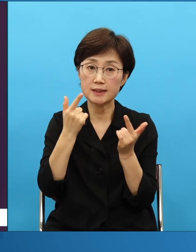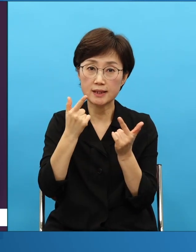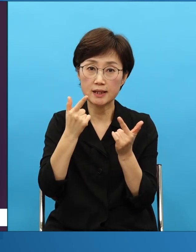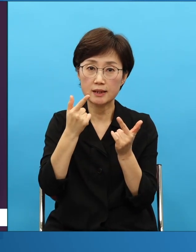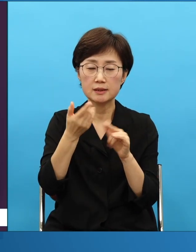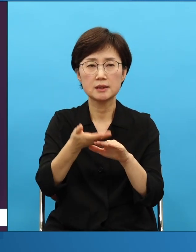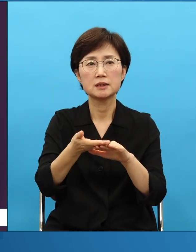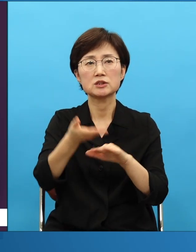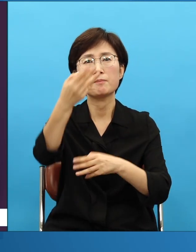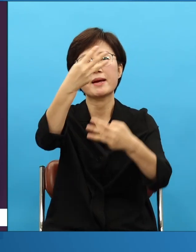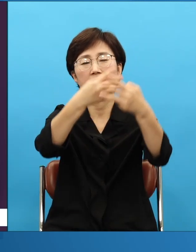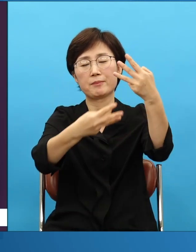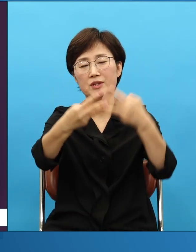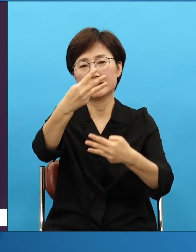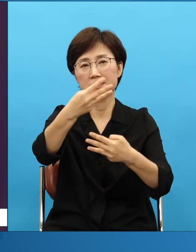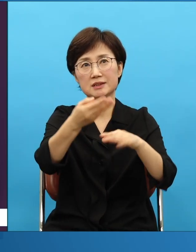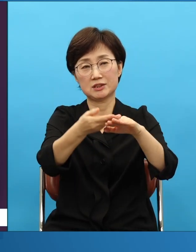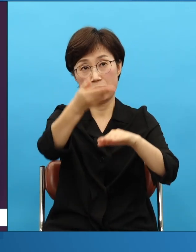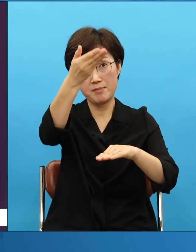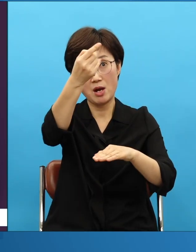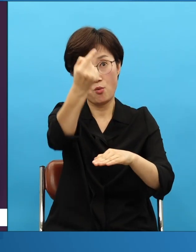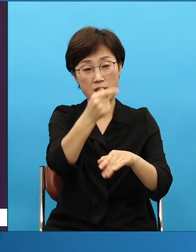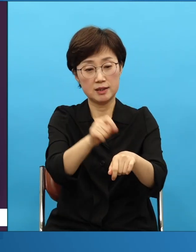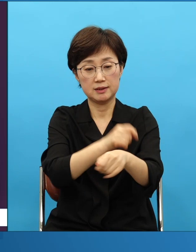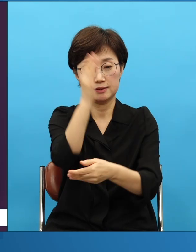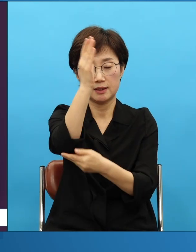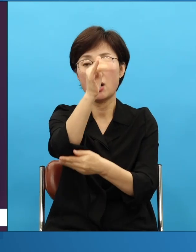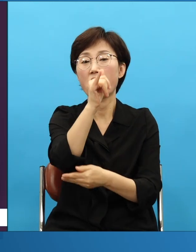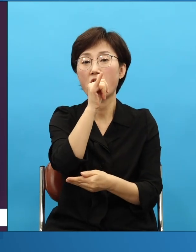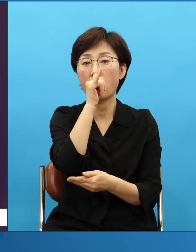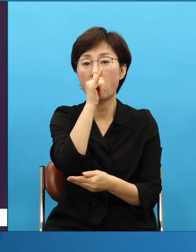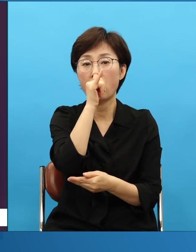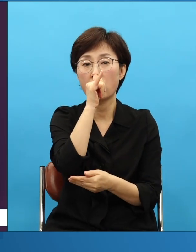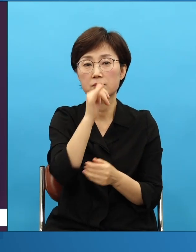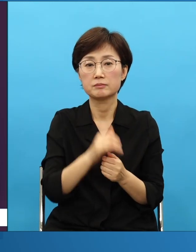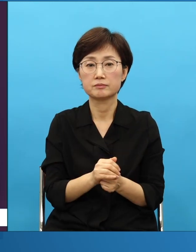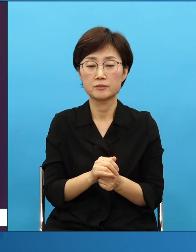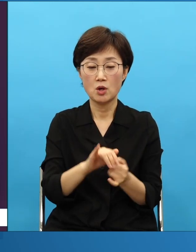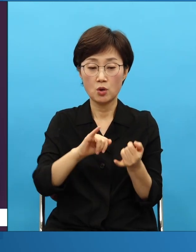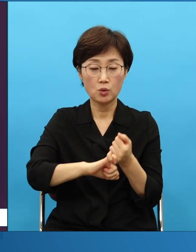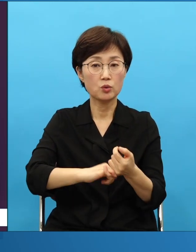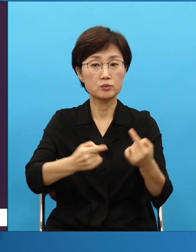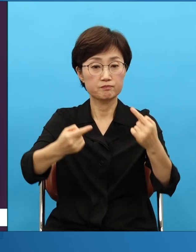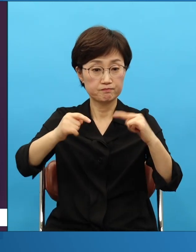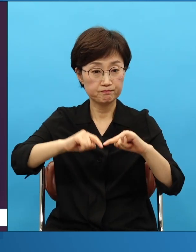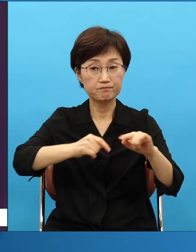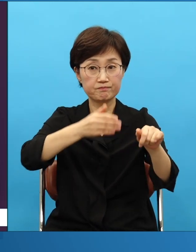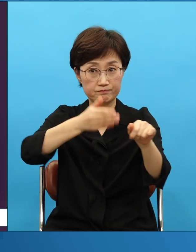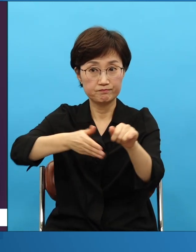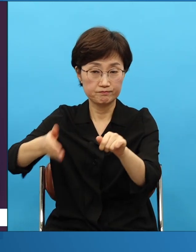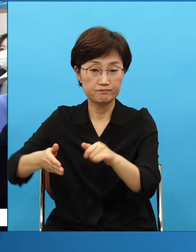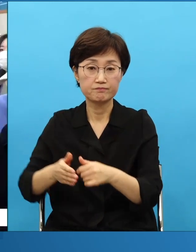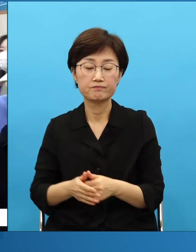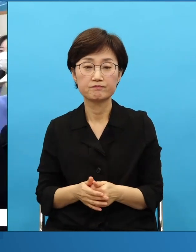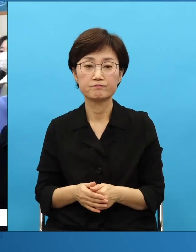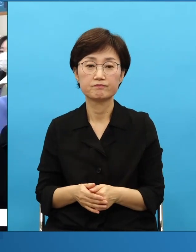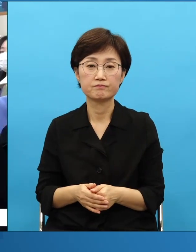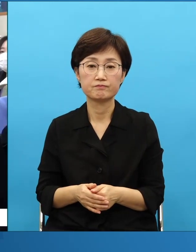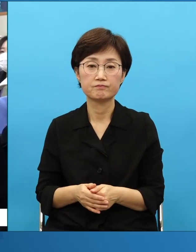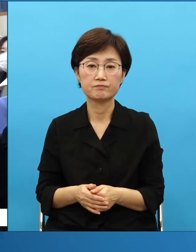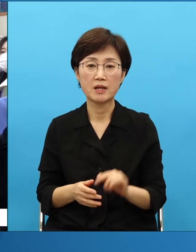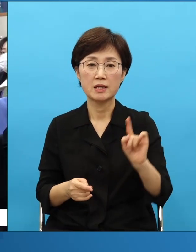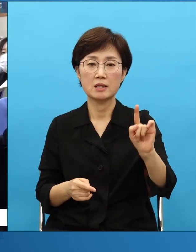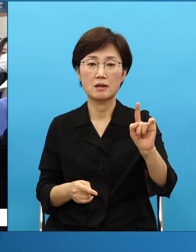망대로 세워진 선배 랩넌트들의 특강도 준비돼 있으니 우리 꼭 청소년 수련회에서 만나자.